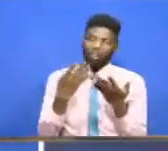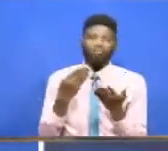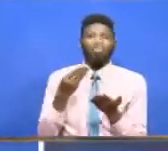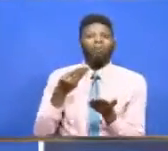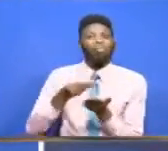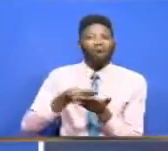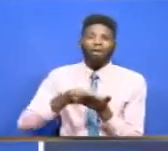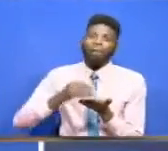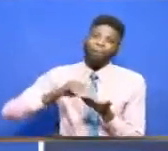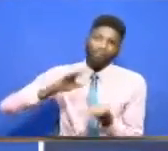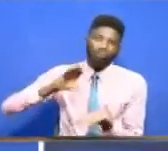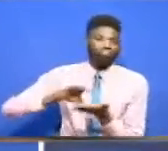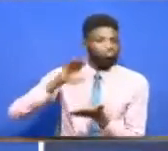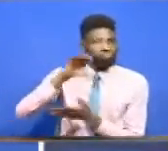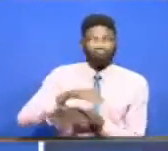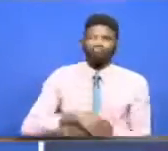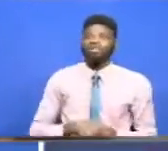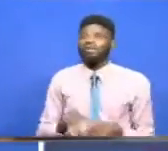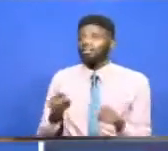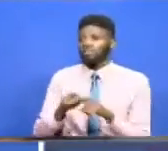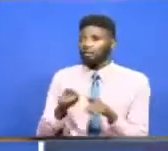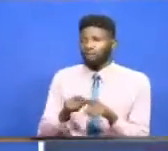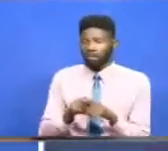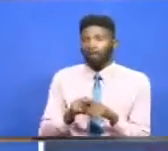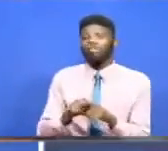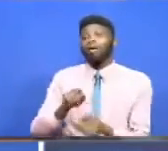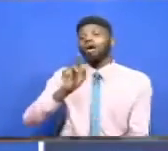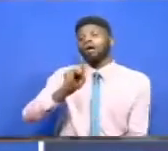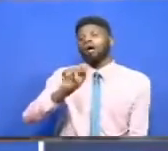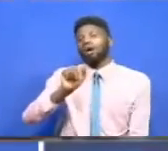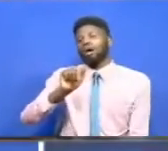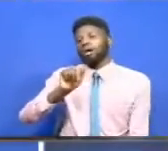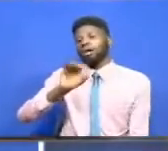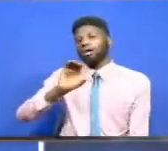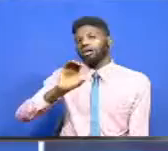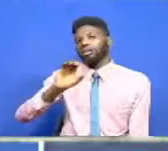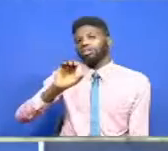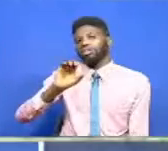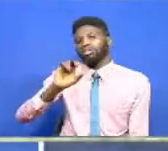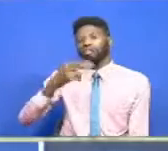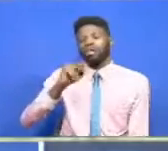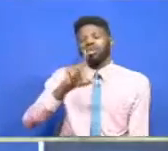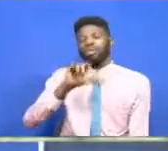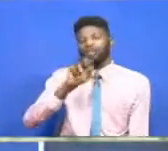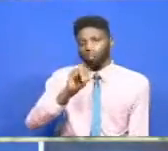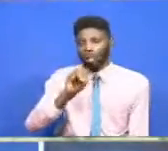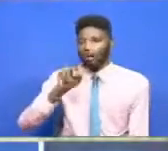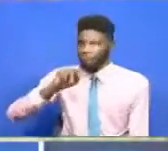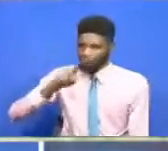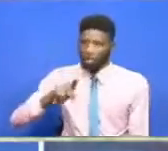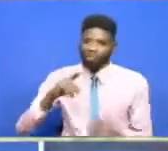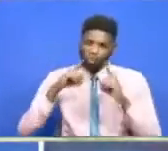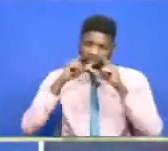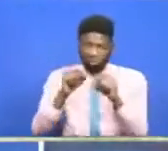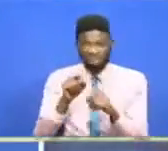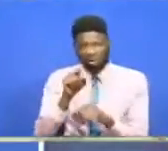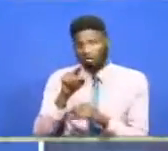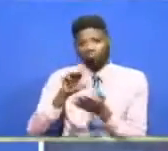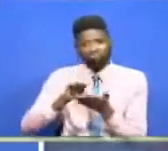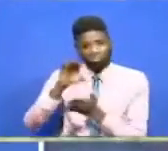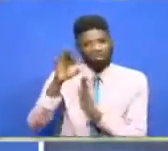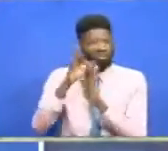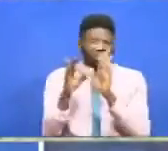huko mbunge wa Kacheliba Maklo Munakol akikosoa utaratibu wa ugavi wa mapato, akiutaja kuwa chanzo cha kutenga baadhi ya